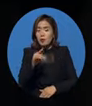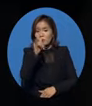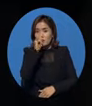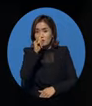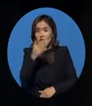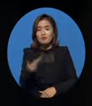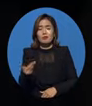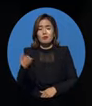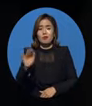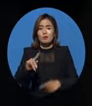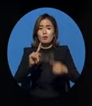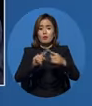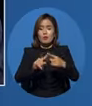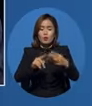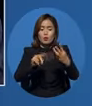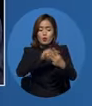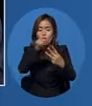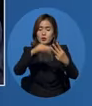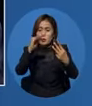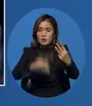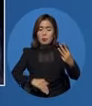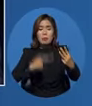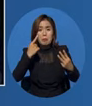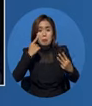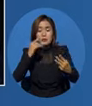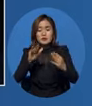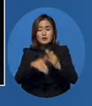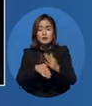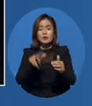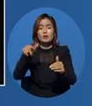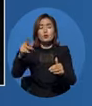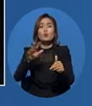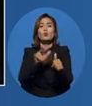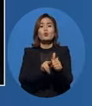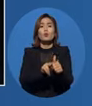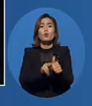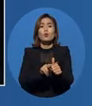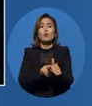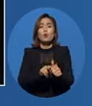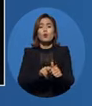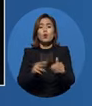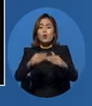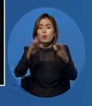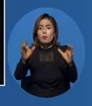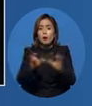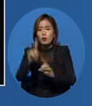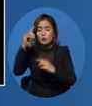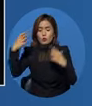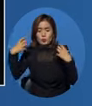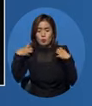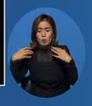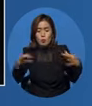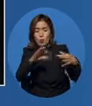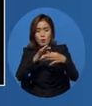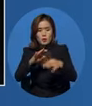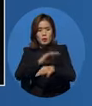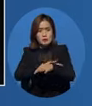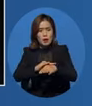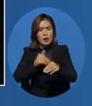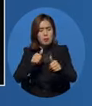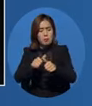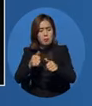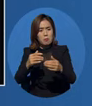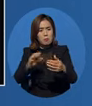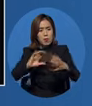저는 이런 세가지 사람은 봐도 과연 송영길 후보가 엄마 난 당첨 관계를 이끌어 낼 수 있을지 하는 부분에